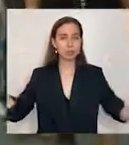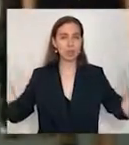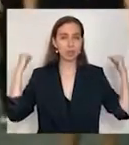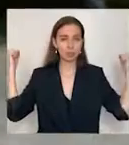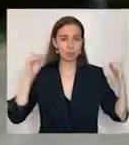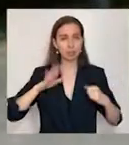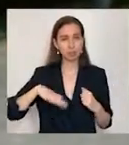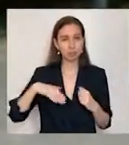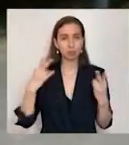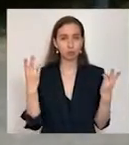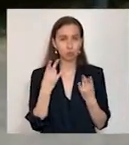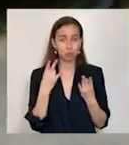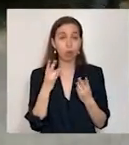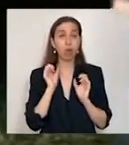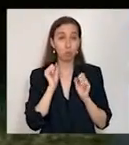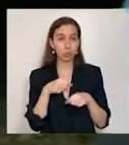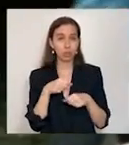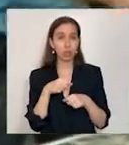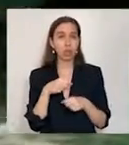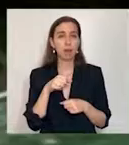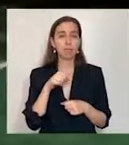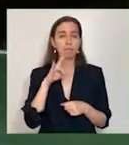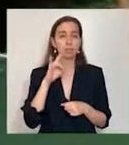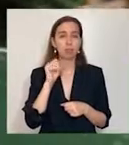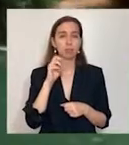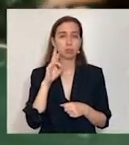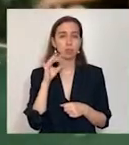зарядки. А затем можно играть в настольный теннис,